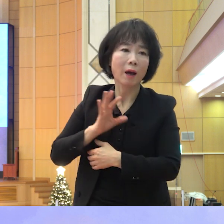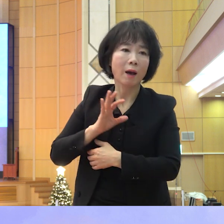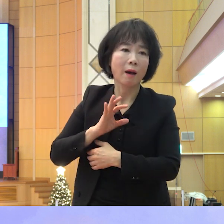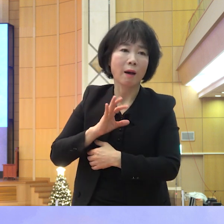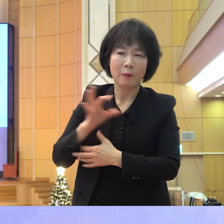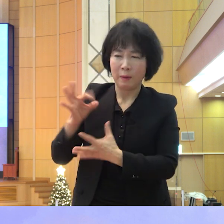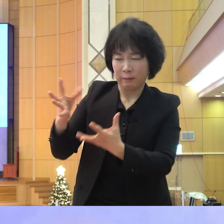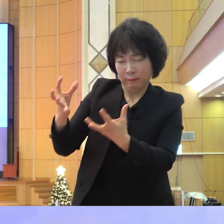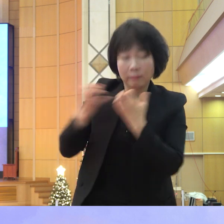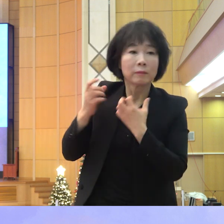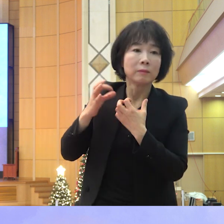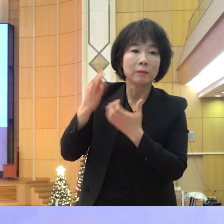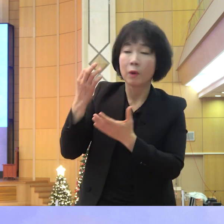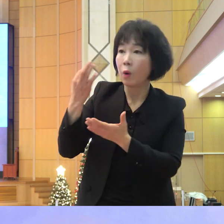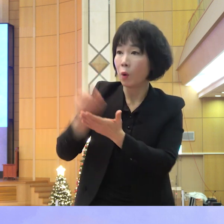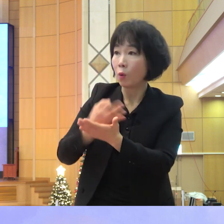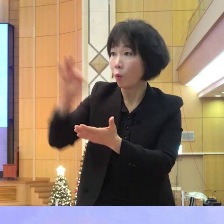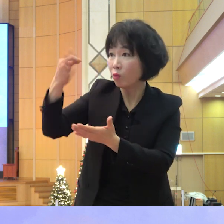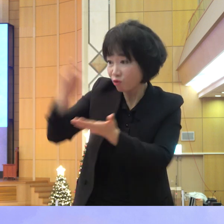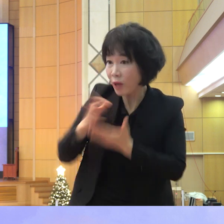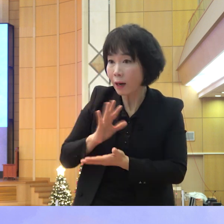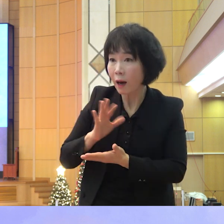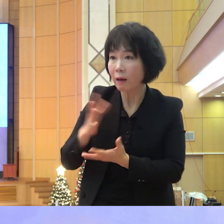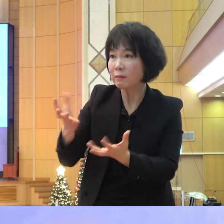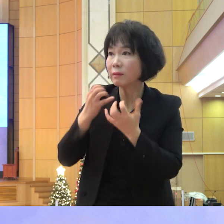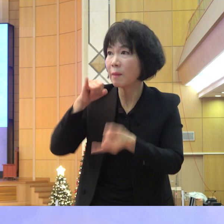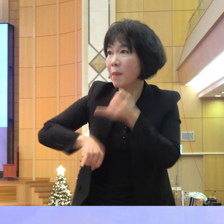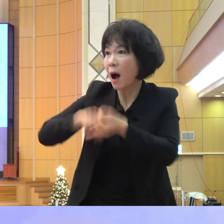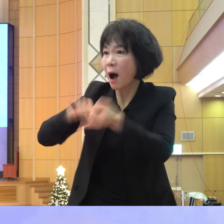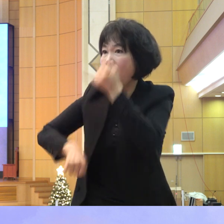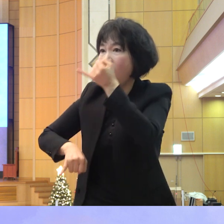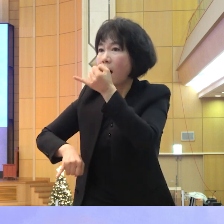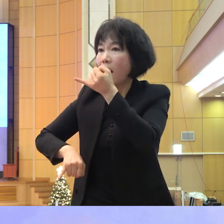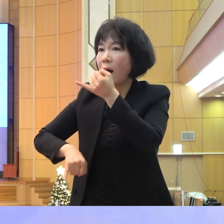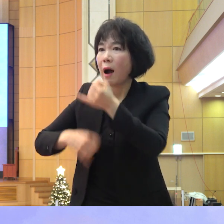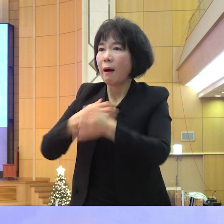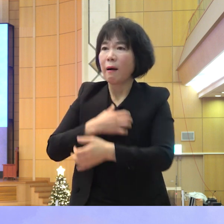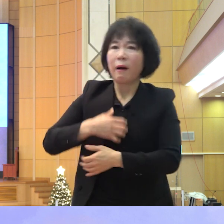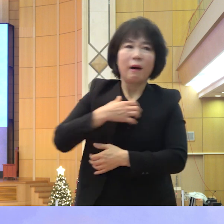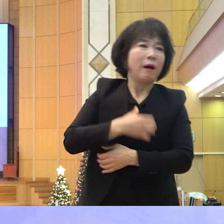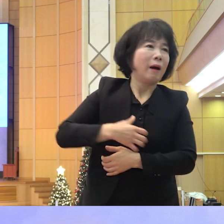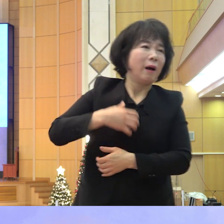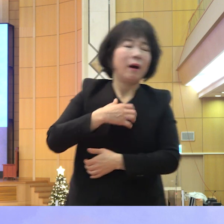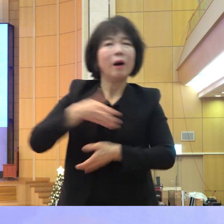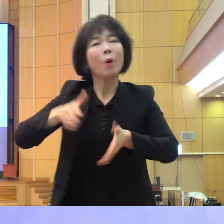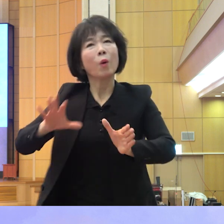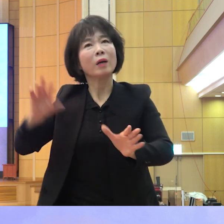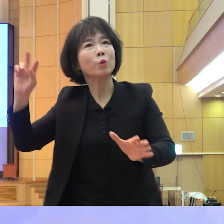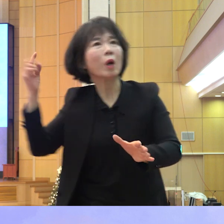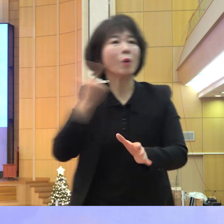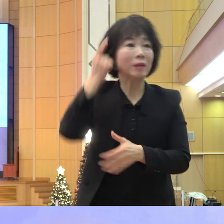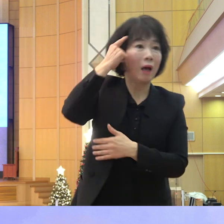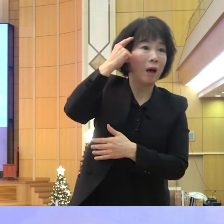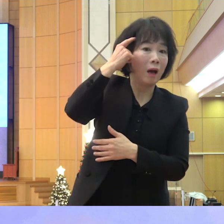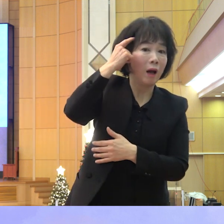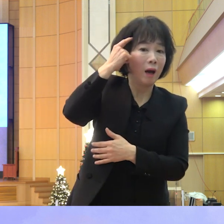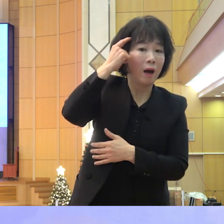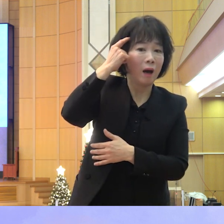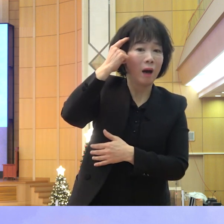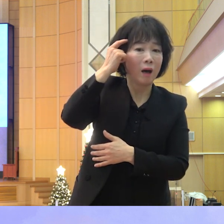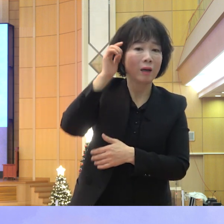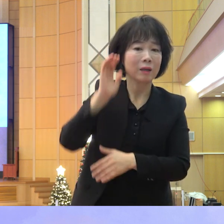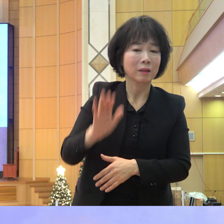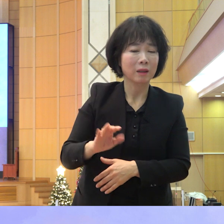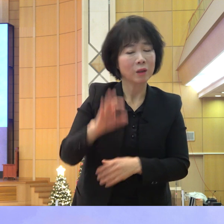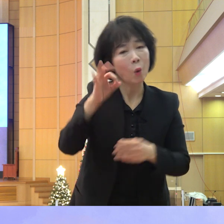주고 빈손으로 지금 고향으로 돌아올 수밖에 없다니까. 그래서 야곱이 그랬어. 삼촌